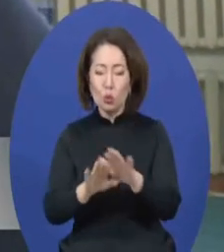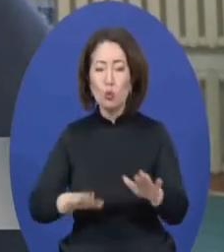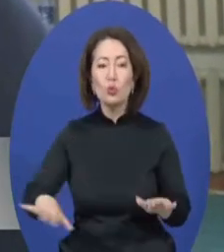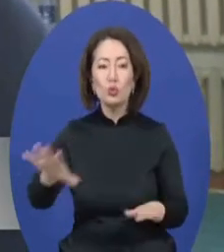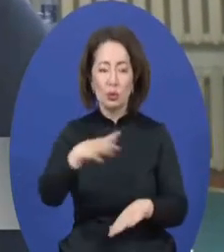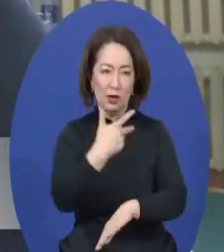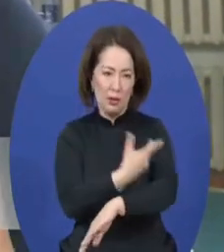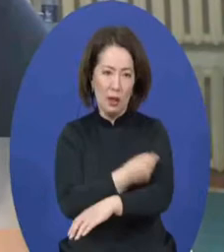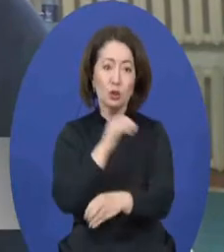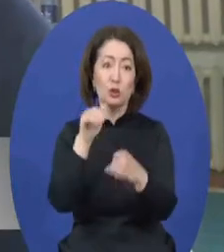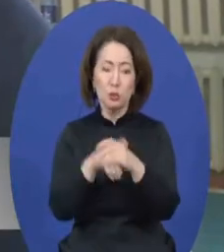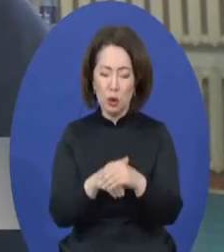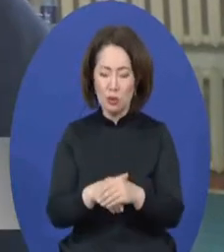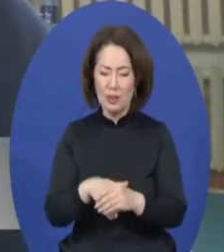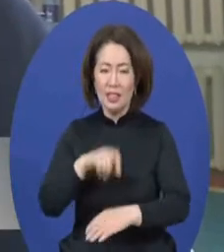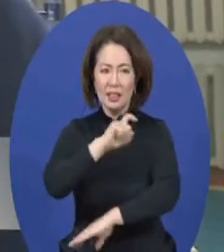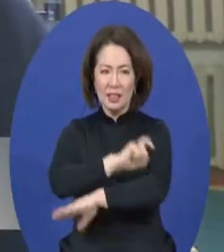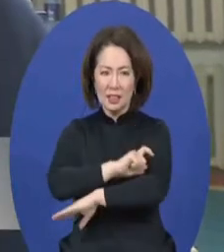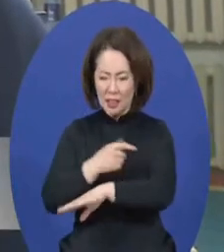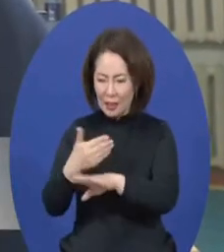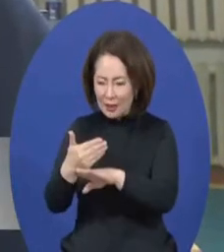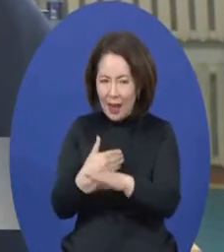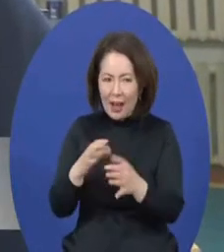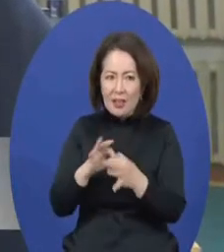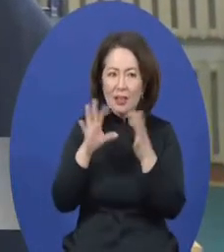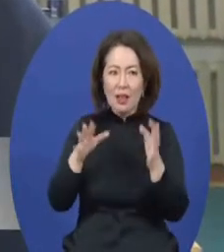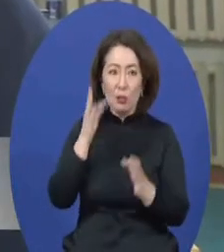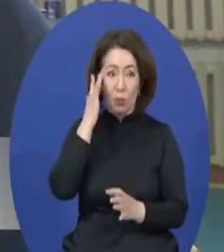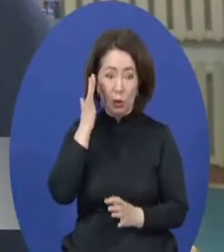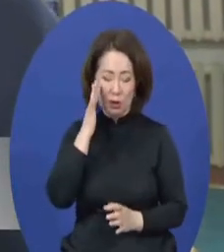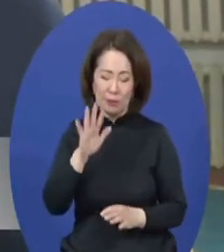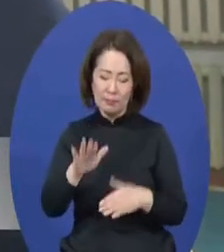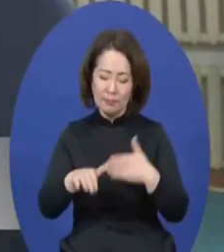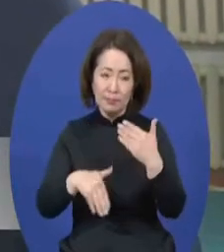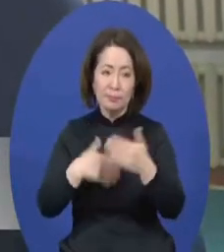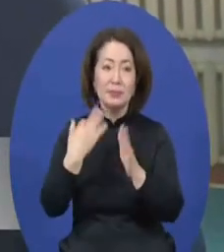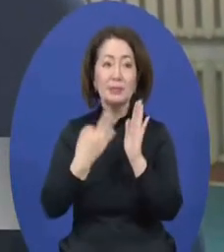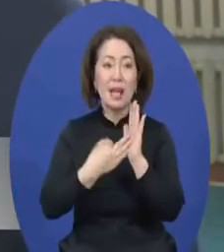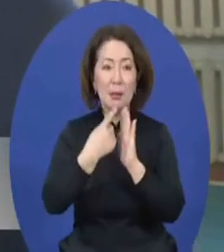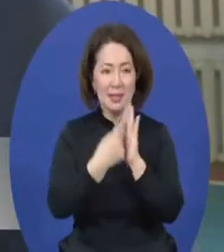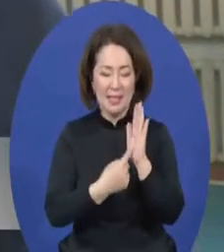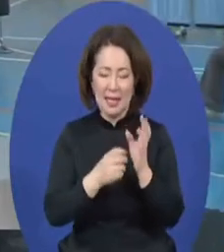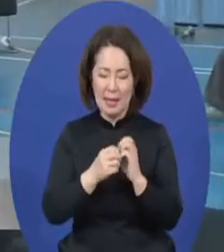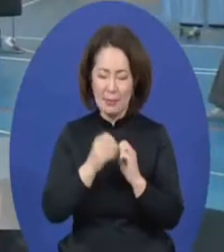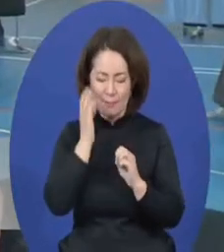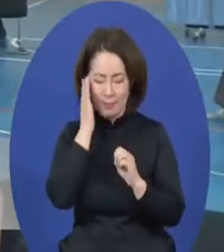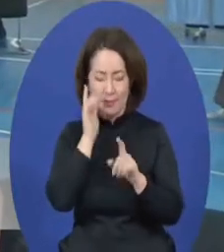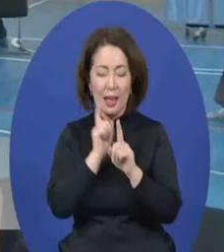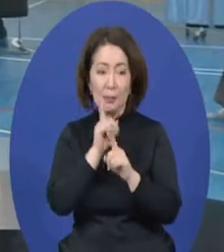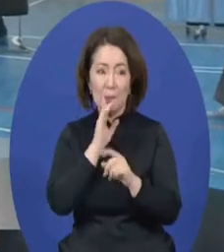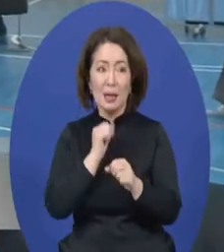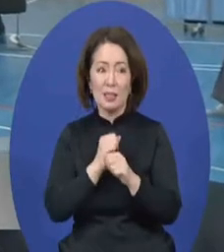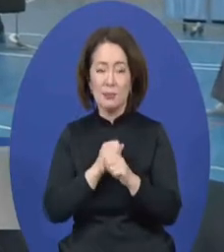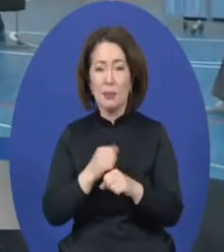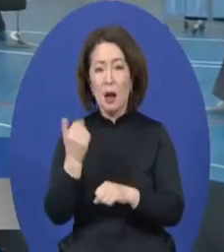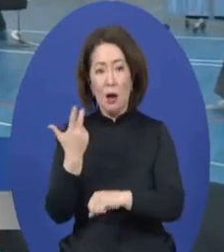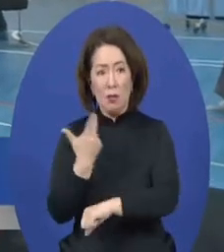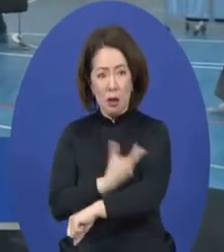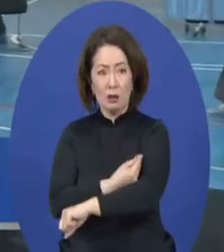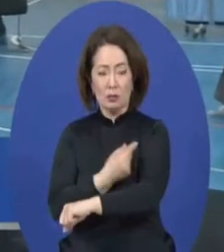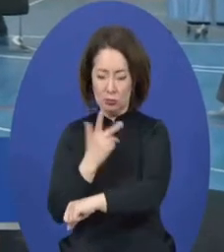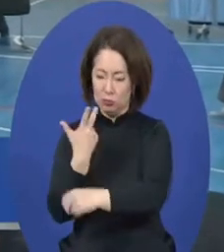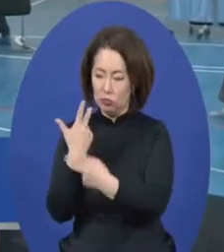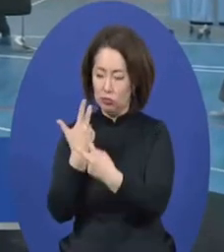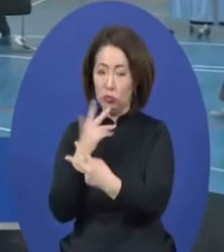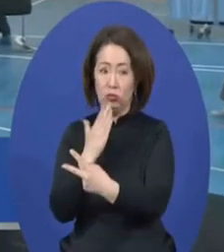хүүхдүүдэд вакцинжуулж аль болох хичээлээ наа нэг ийм бодлогыг 8 сарын үед одоо барина гэсэн ийм агуулгатай ажиллаж байгаа. Вакцины татаа авалт хэвээ